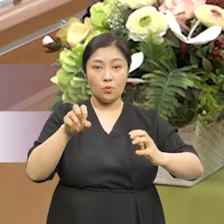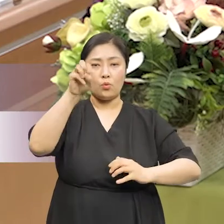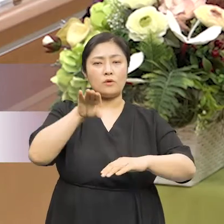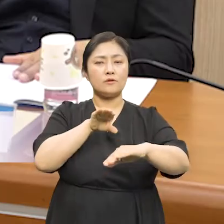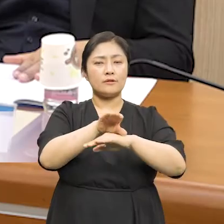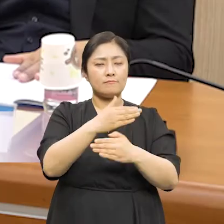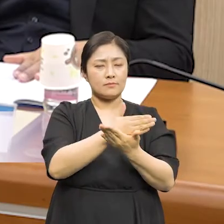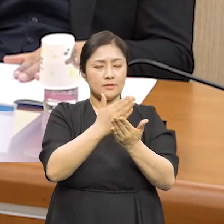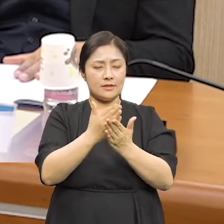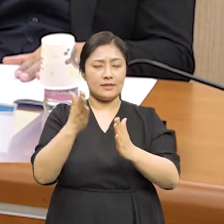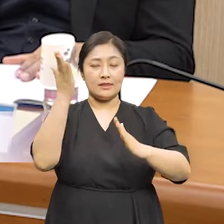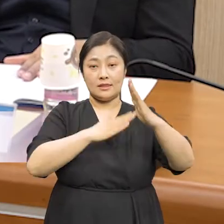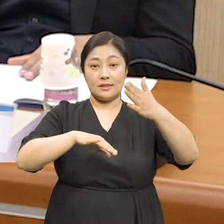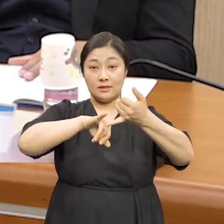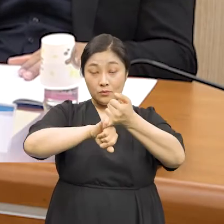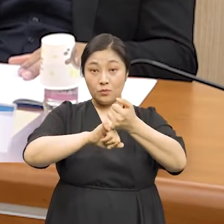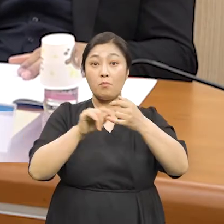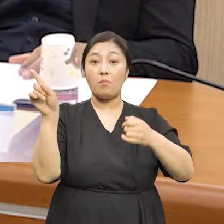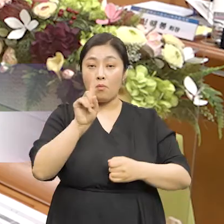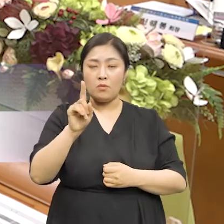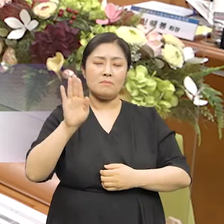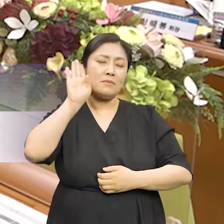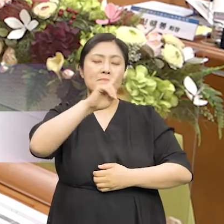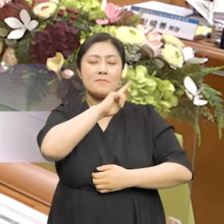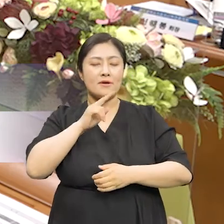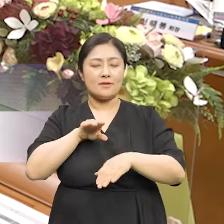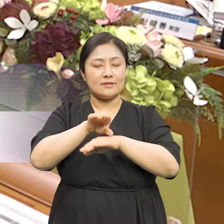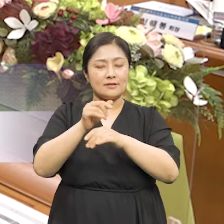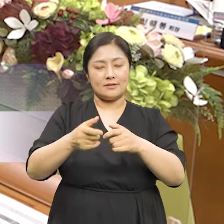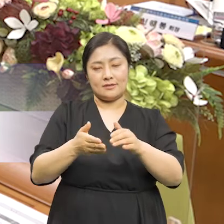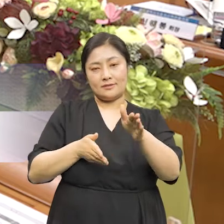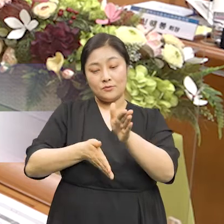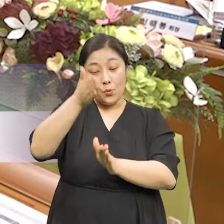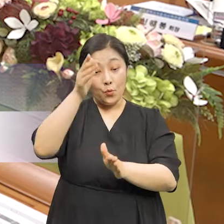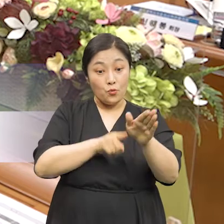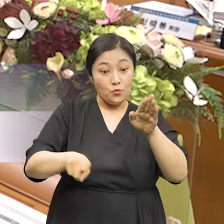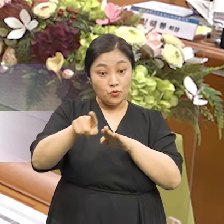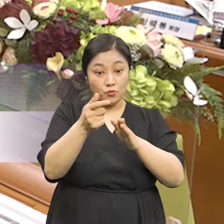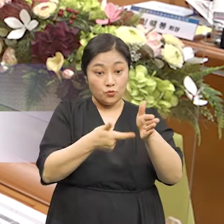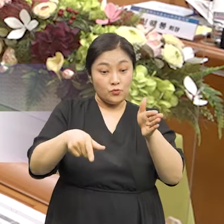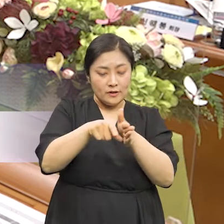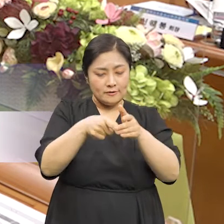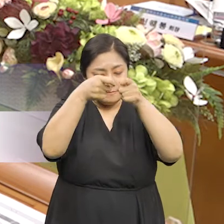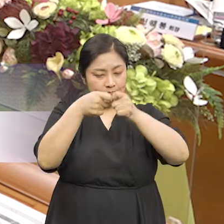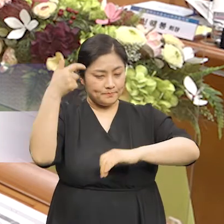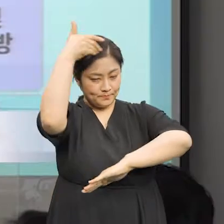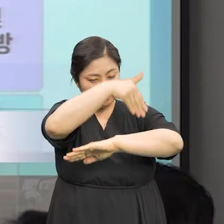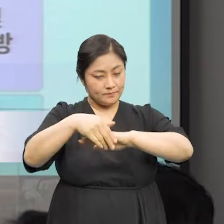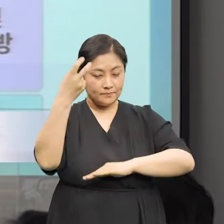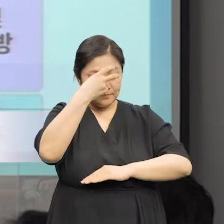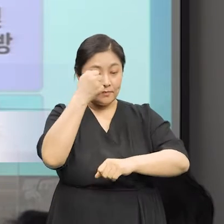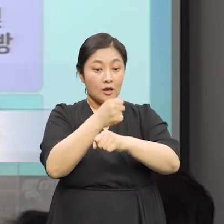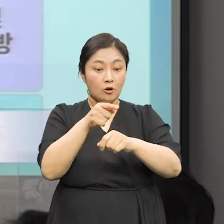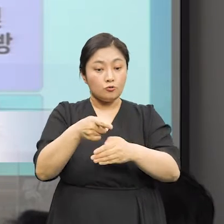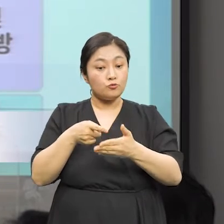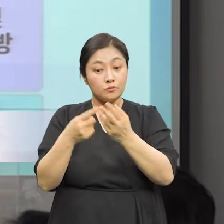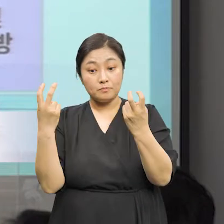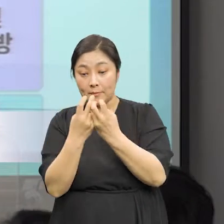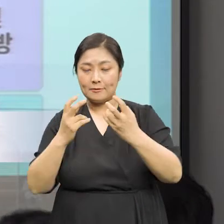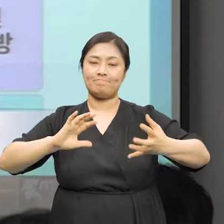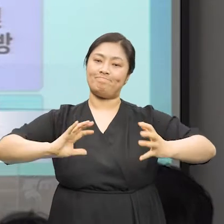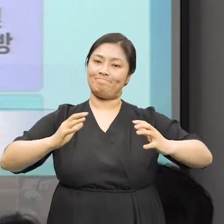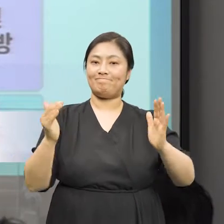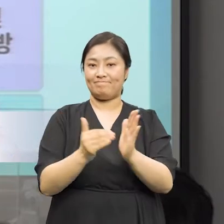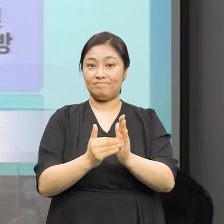광주 자동차 분야 대선 공약인 미래 모빌리티 선도도시 구축과 연계한 실행 계획을 살피고 이에 대한 추진 전략